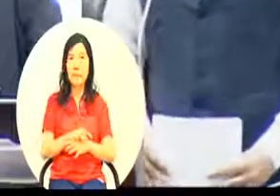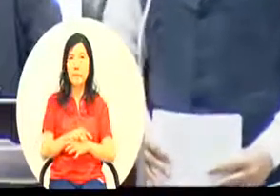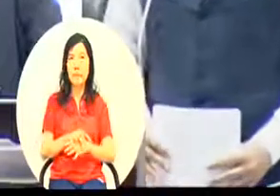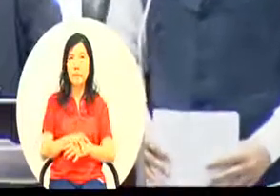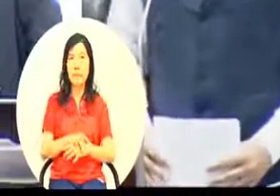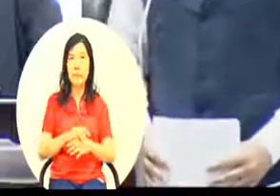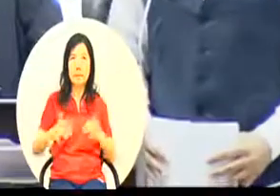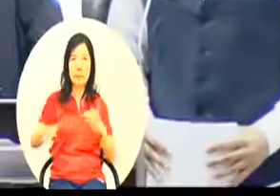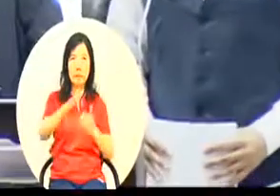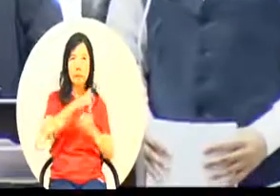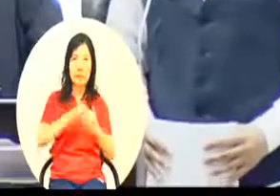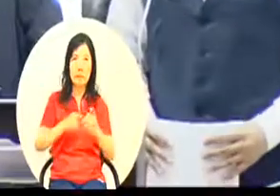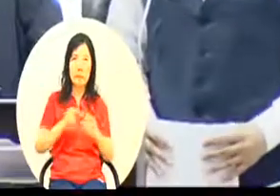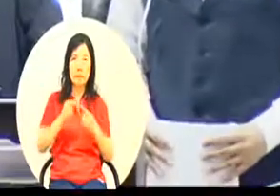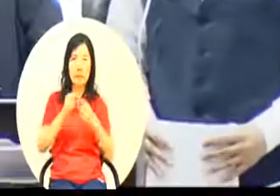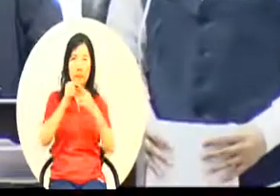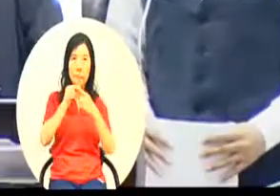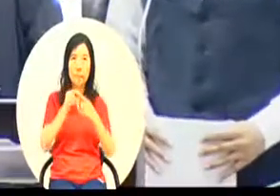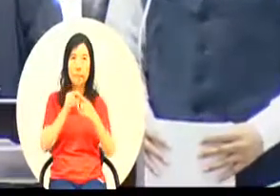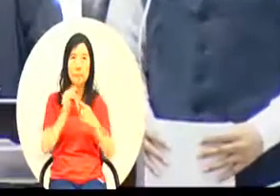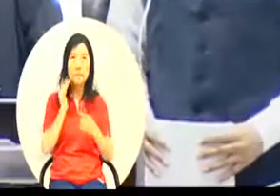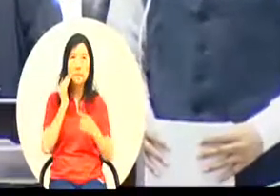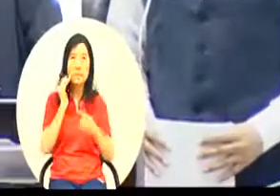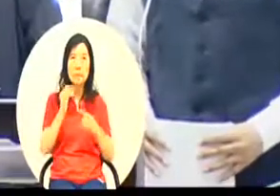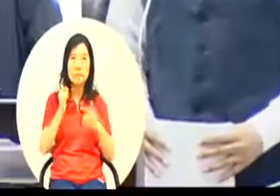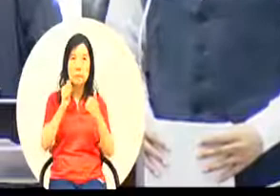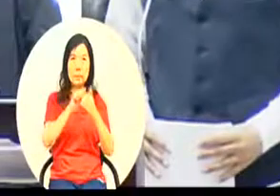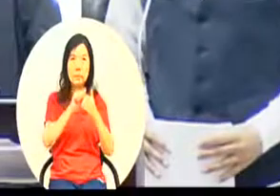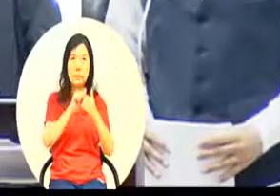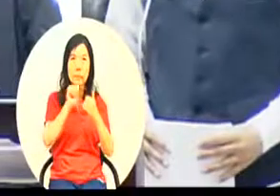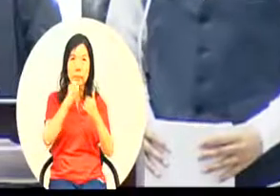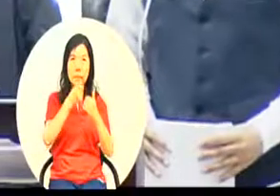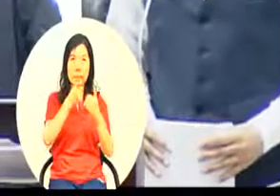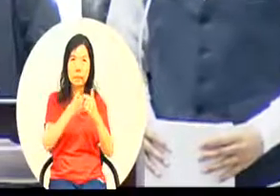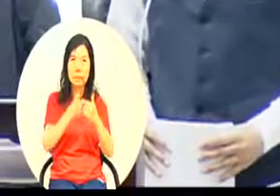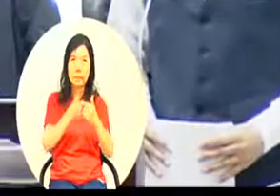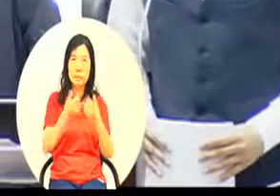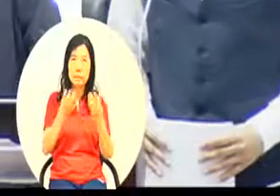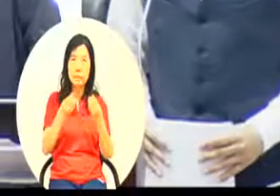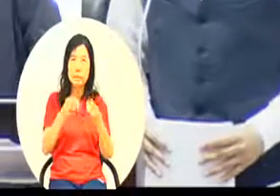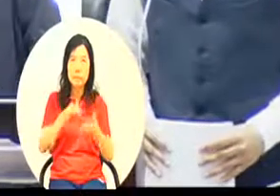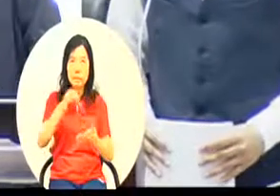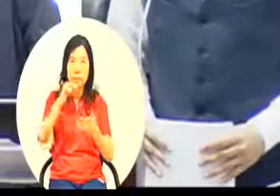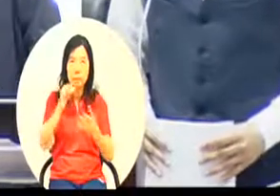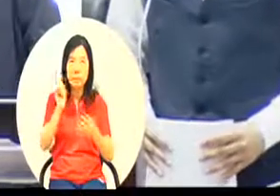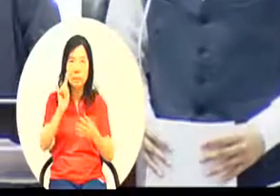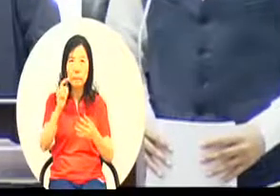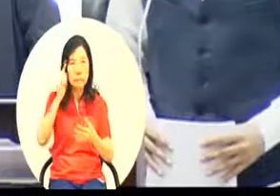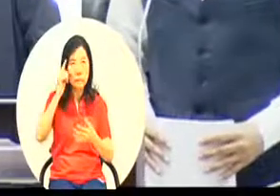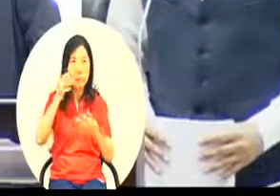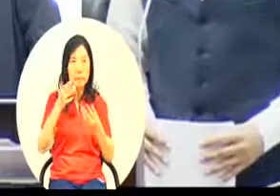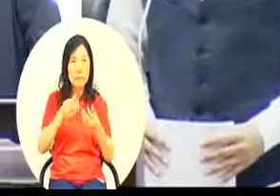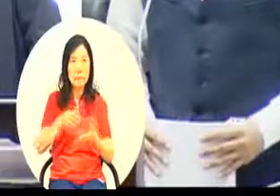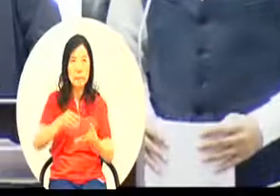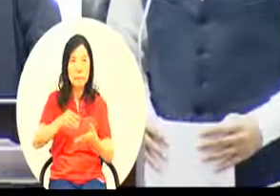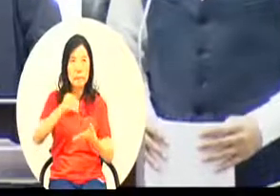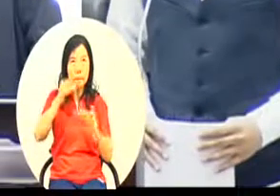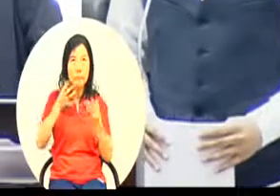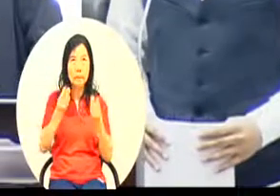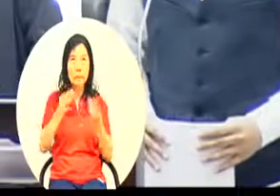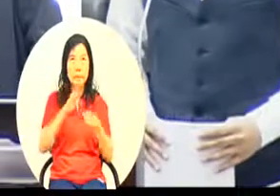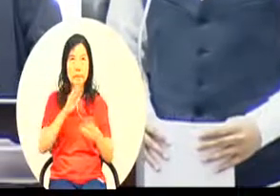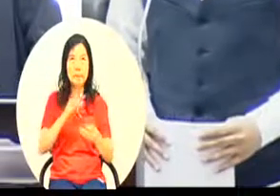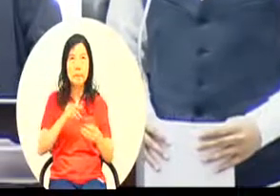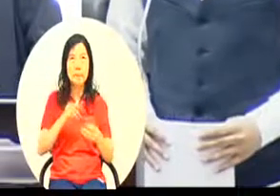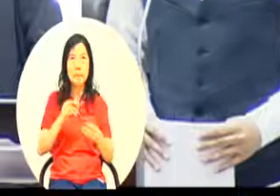湾，我们第一个，如果议会大家没有意见啊，我们大概成立的反